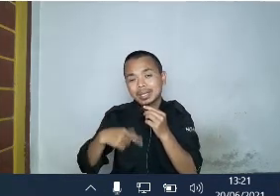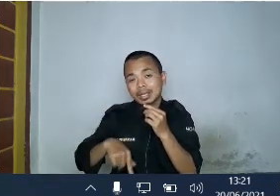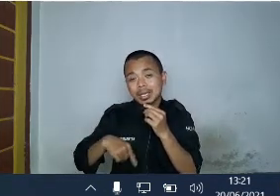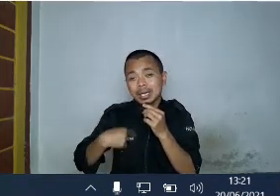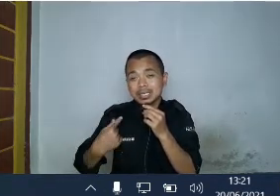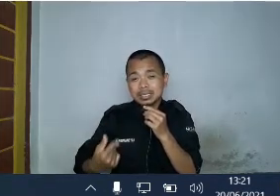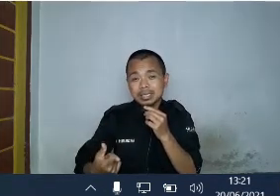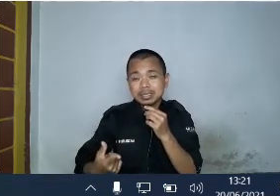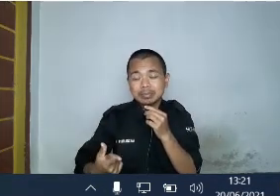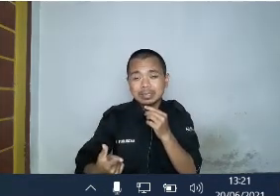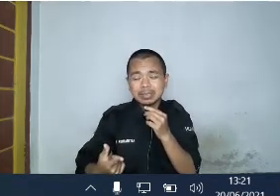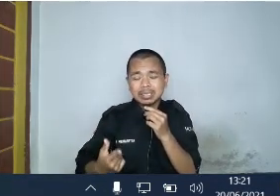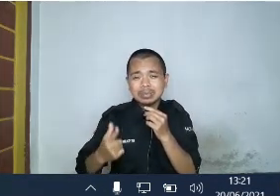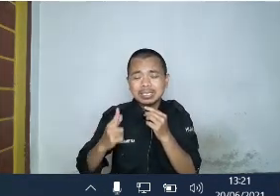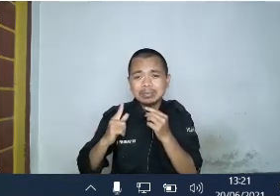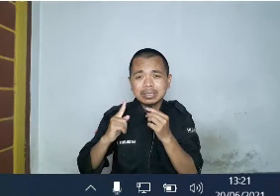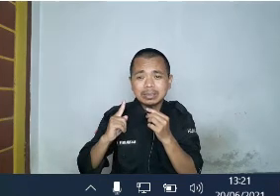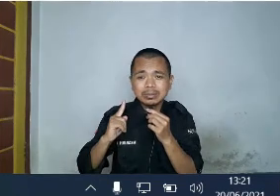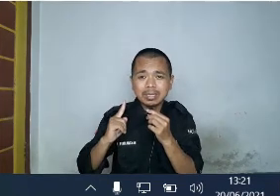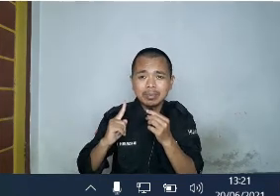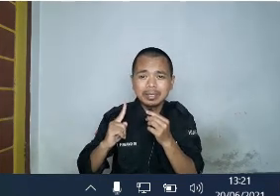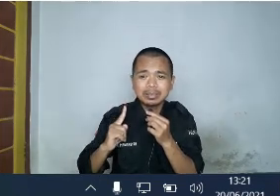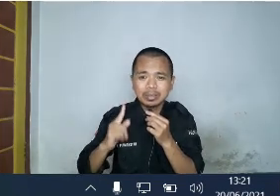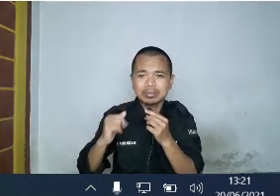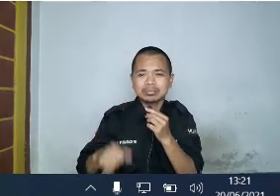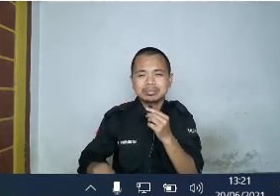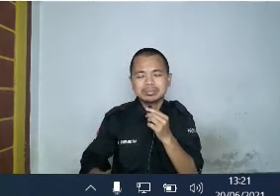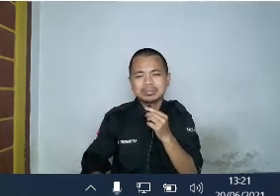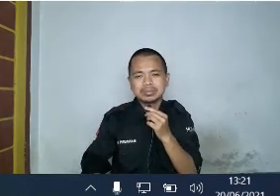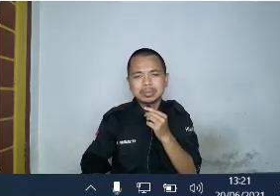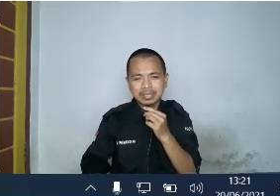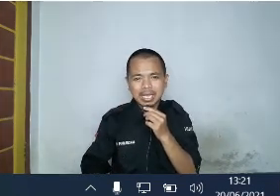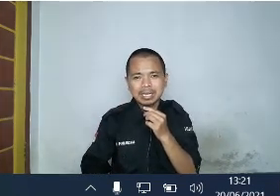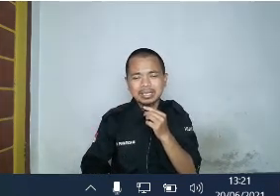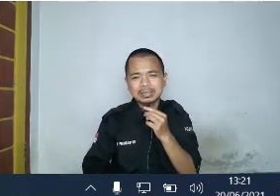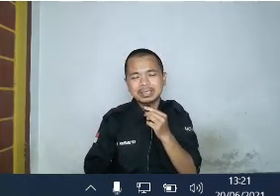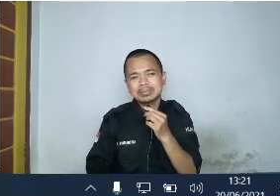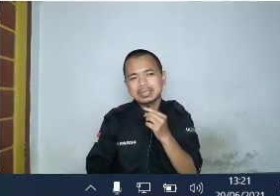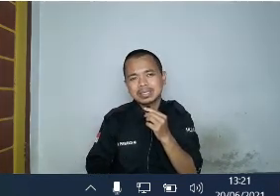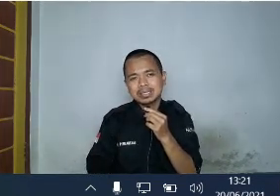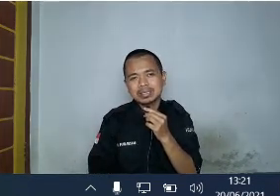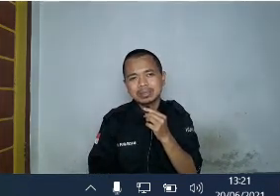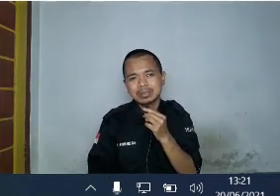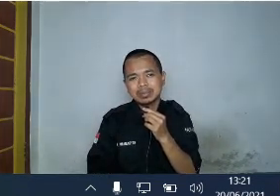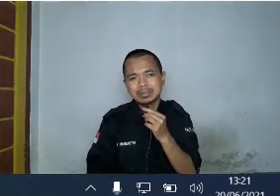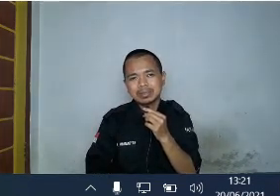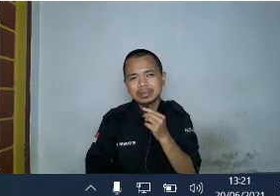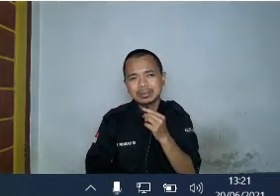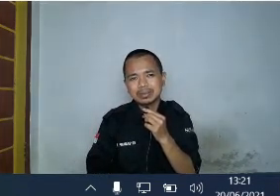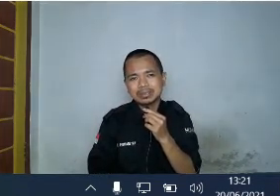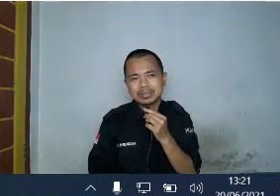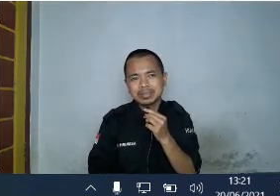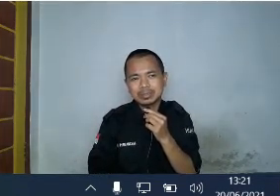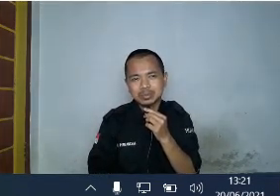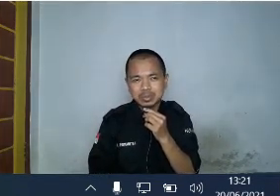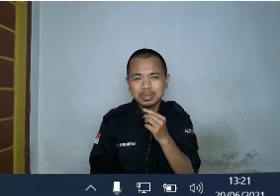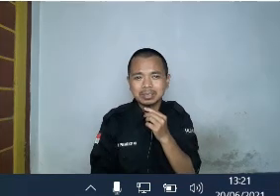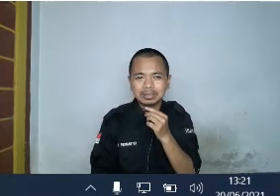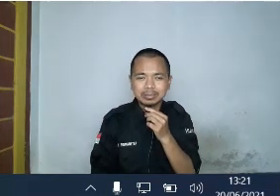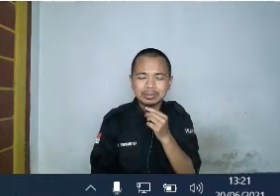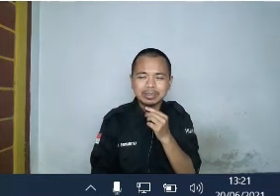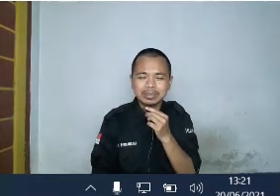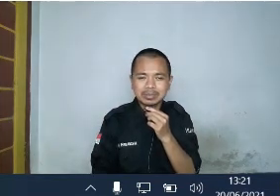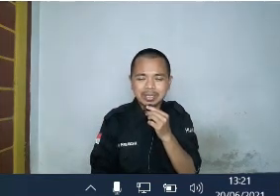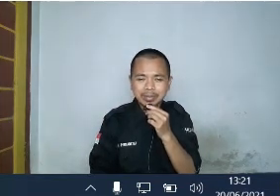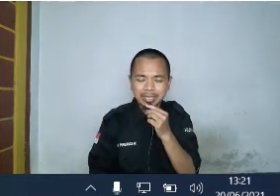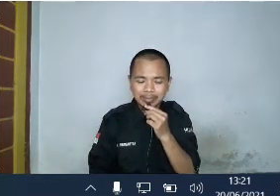Senin aja hari Senin teman-teman itu ada mata kuliah band rock tapi langkah itu ya biasanya mata oleh Bento gitu di semester 7